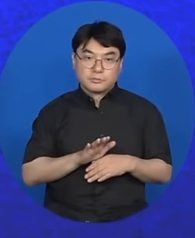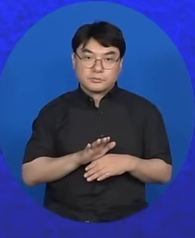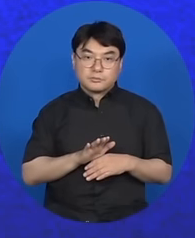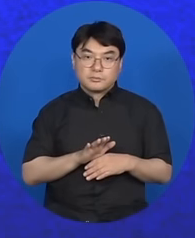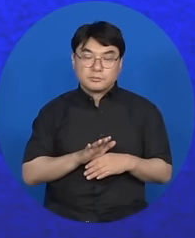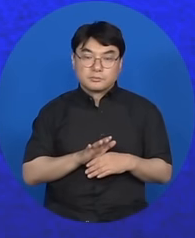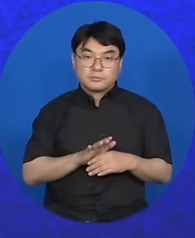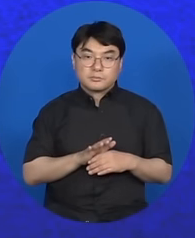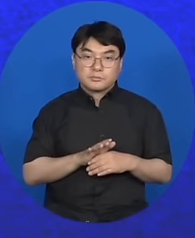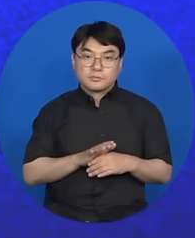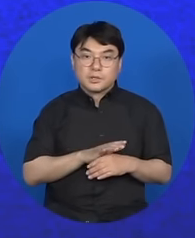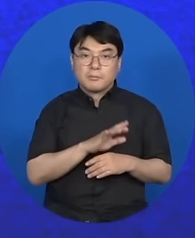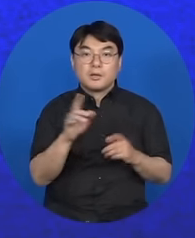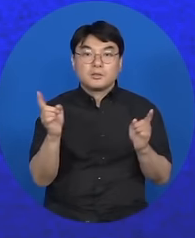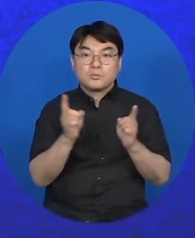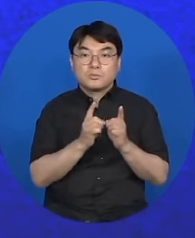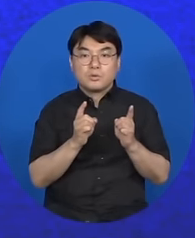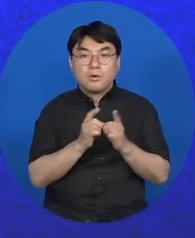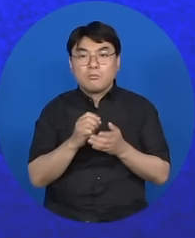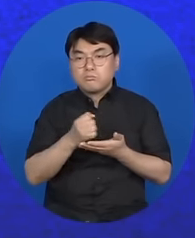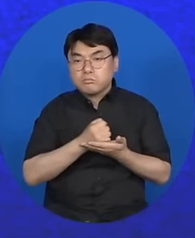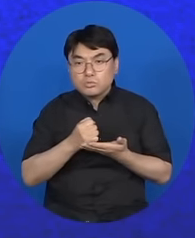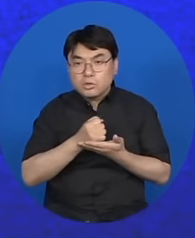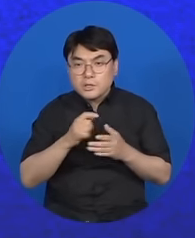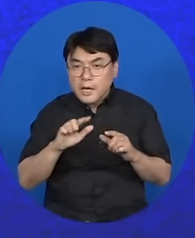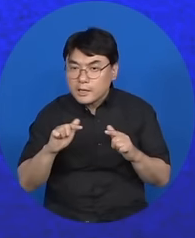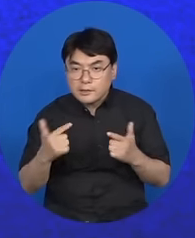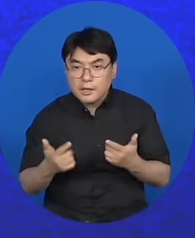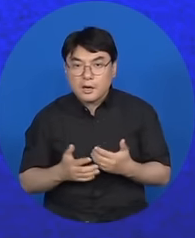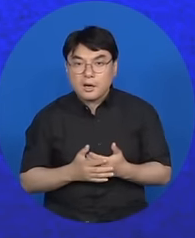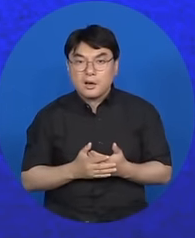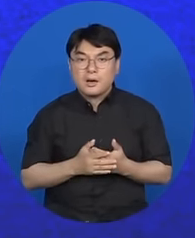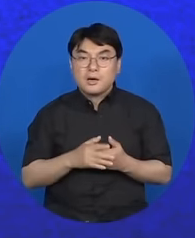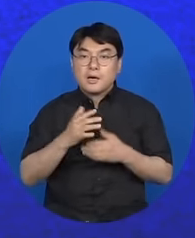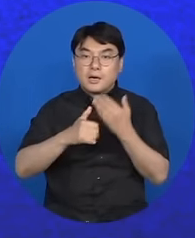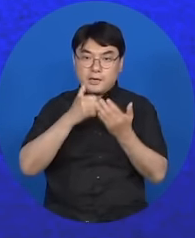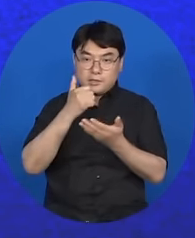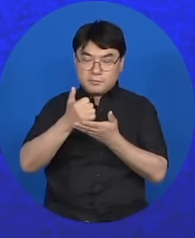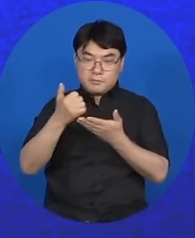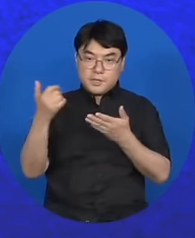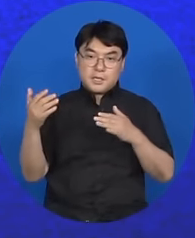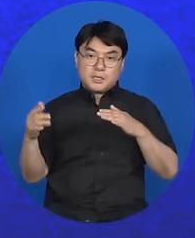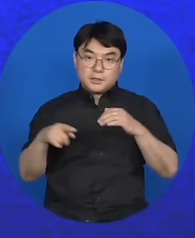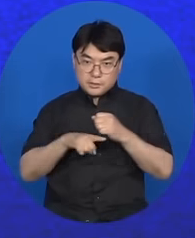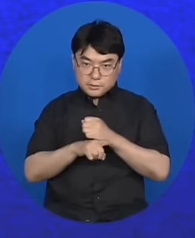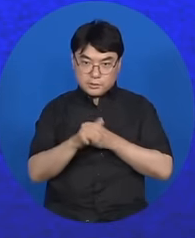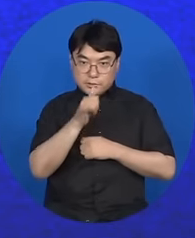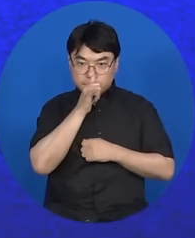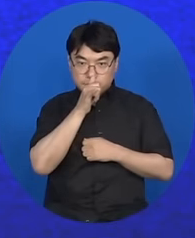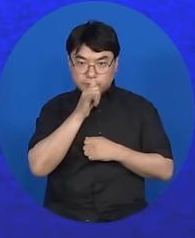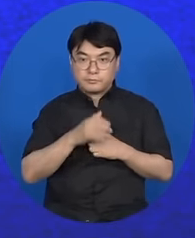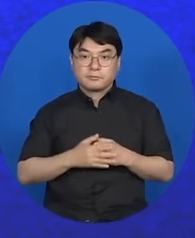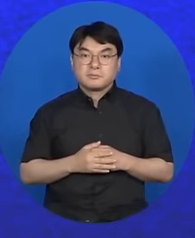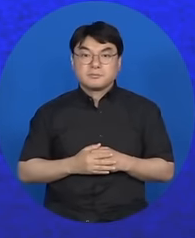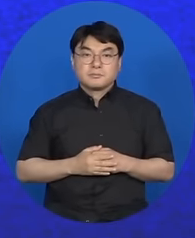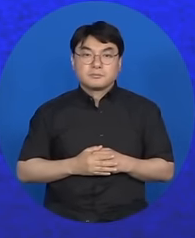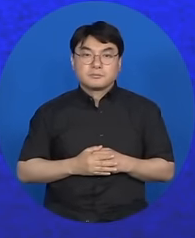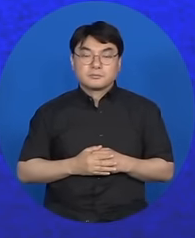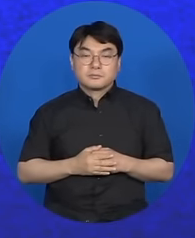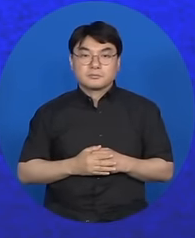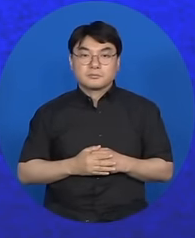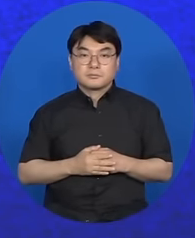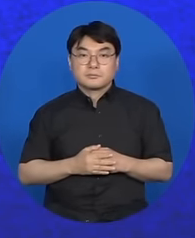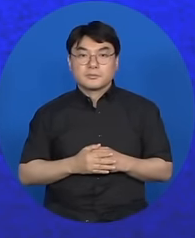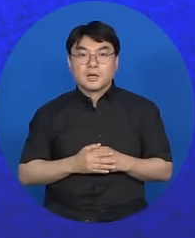아닙니다. 우리의 만남은요, 섭리적인 만남이에요. 괜히 만날 수 있는 게 아니에요. 그렇다면 그